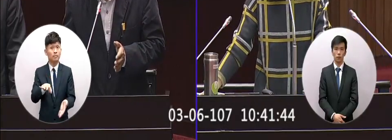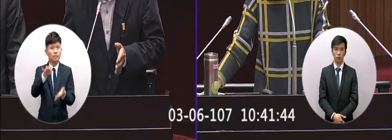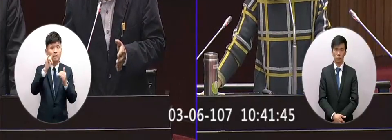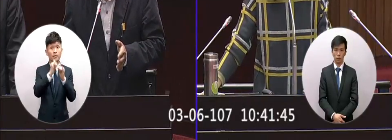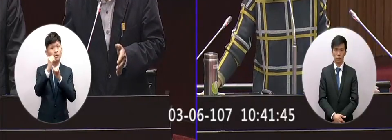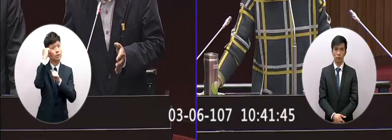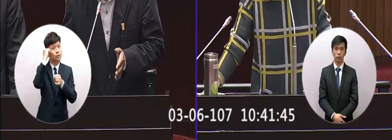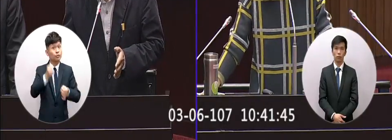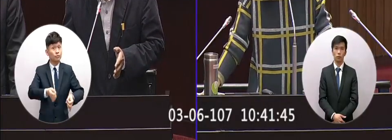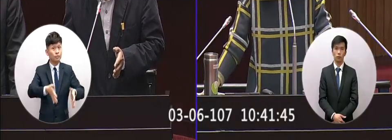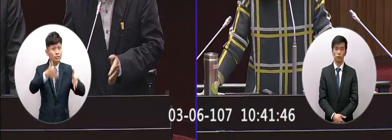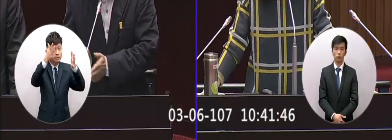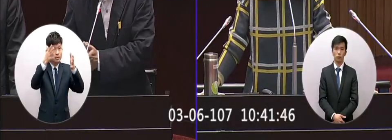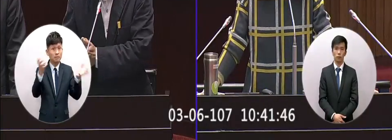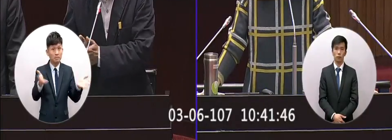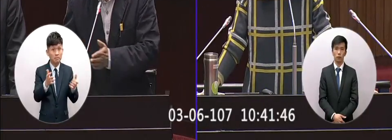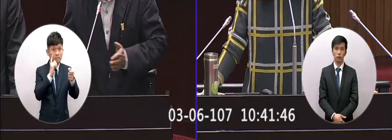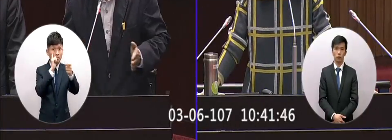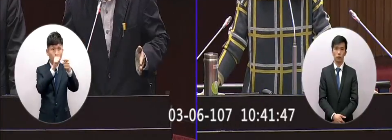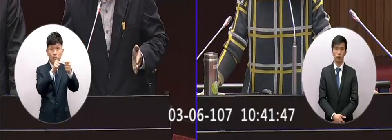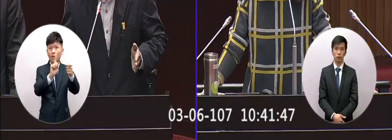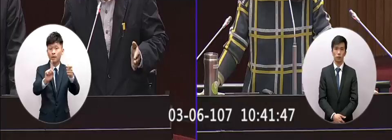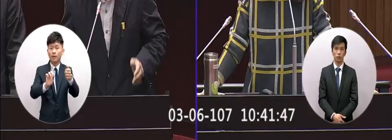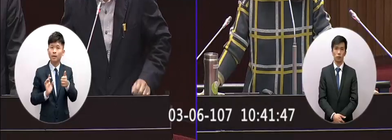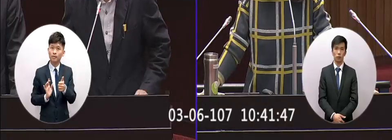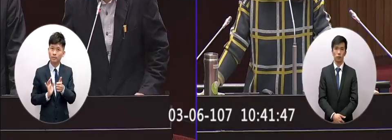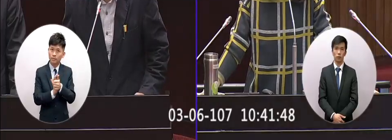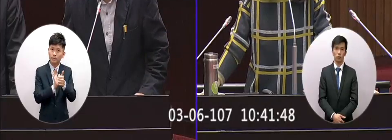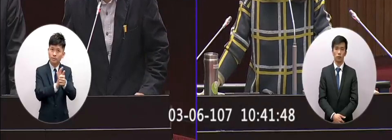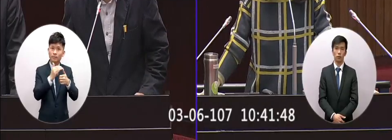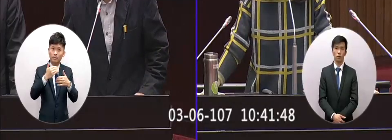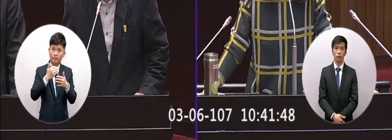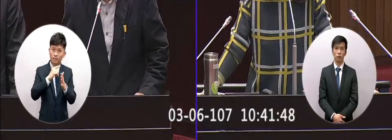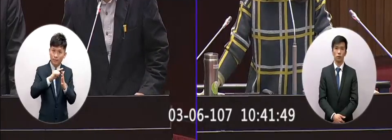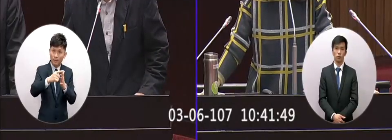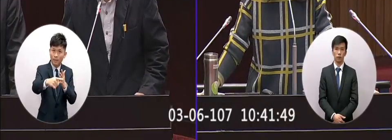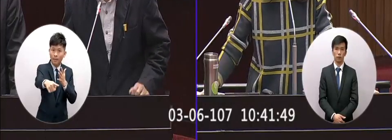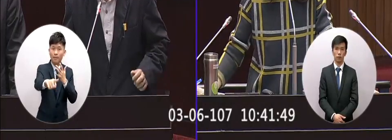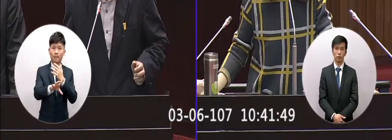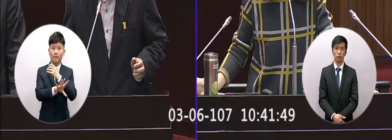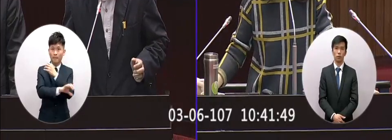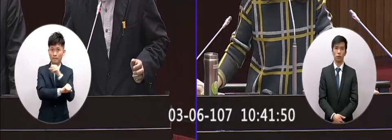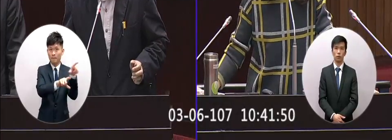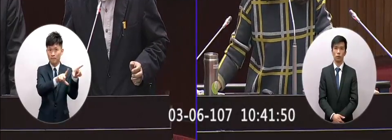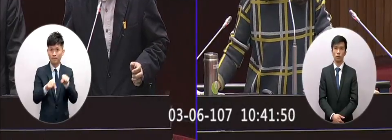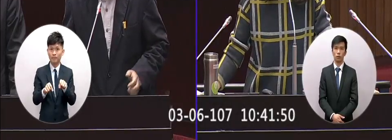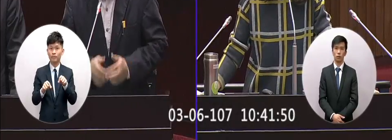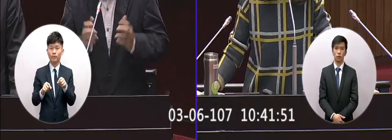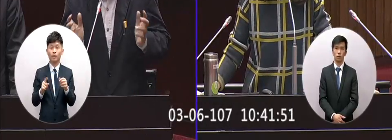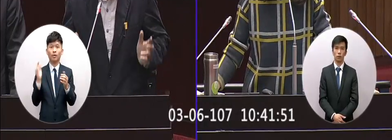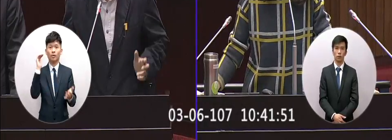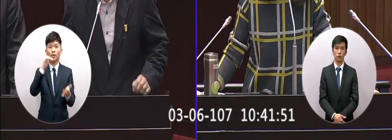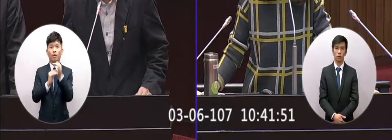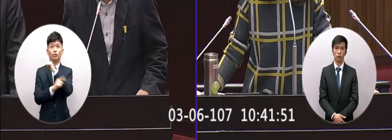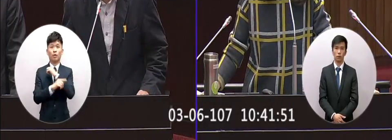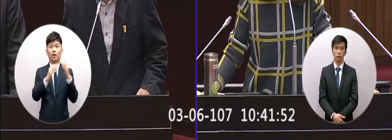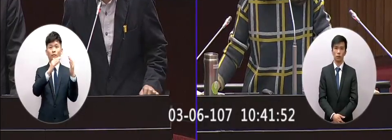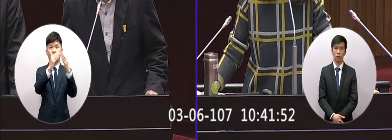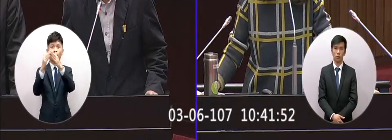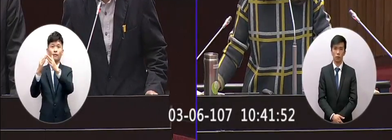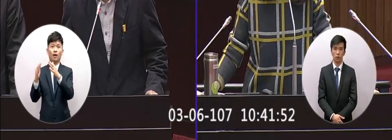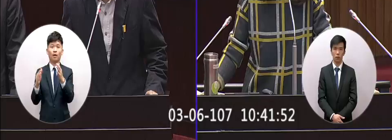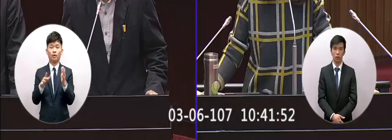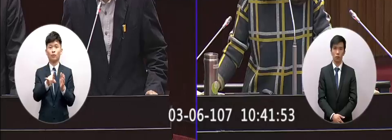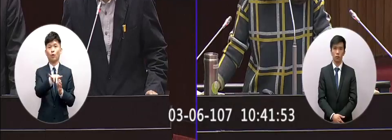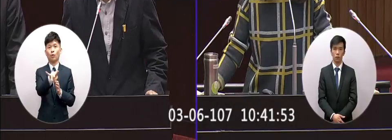会住宅的新建目标，都是以整个推动的整个流程作为基础啊，并不是说到最后房子全部盖出来，这